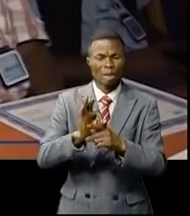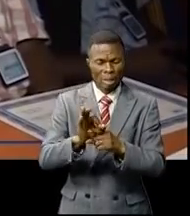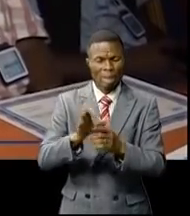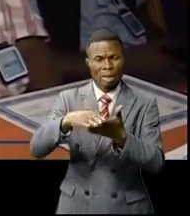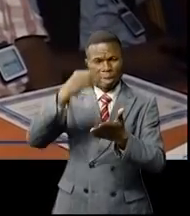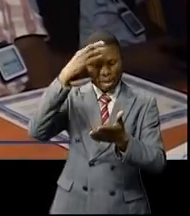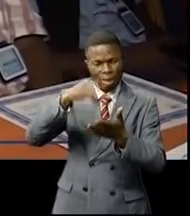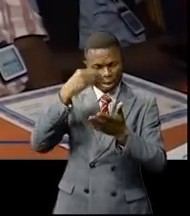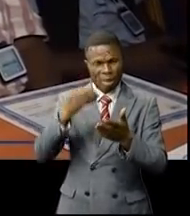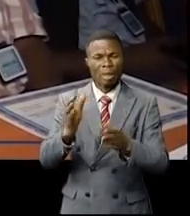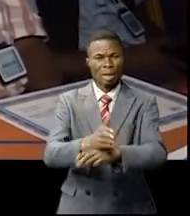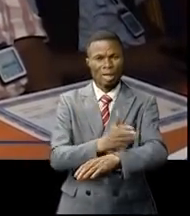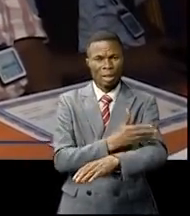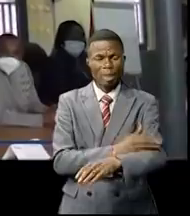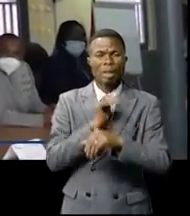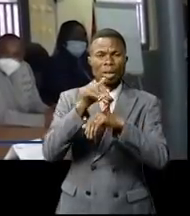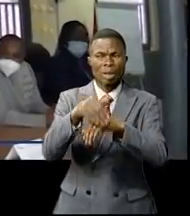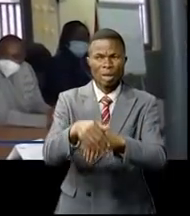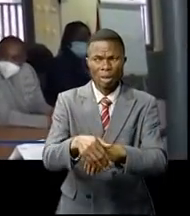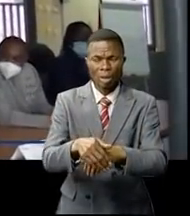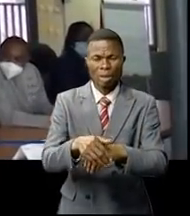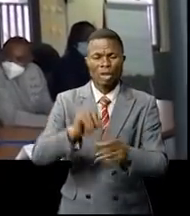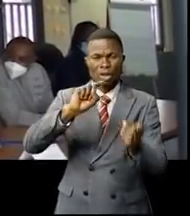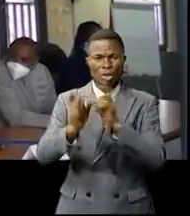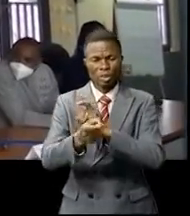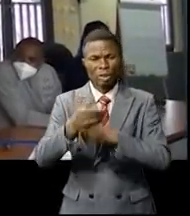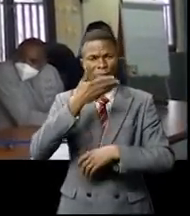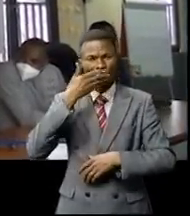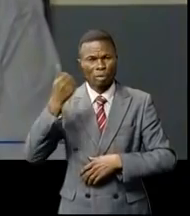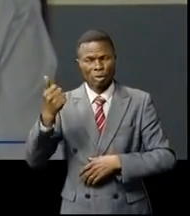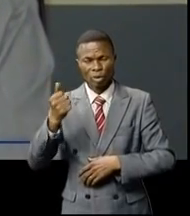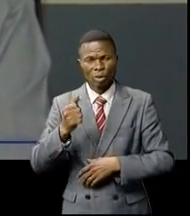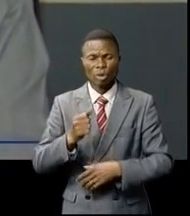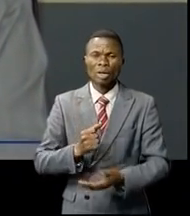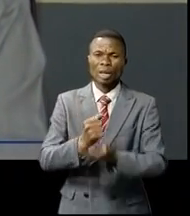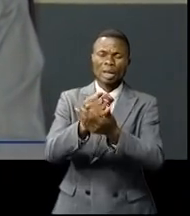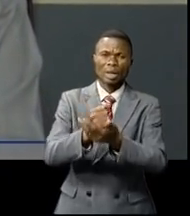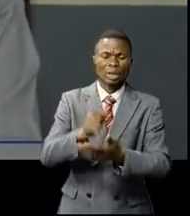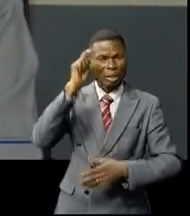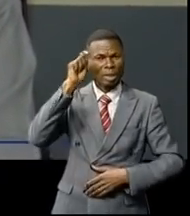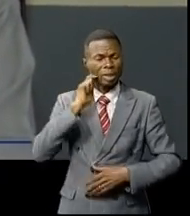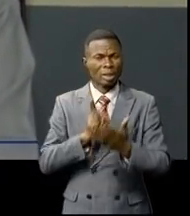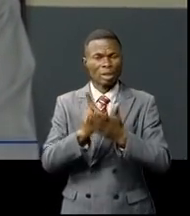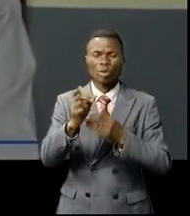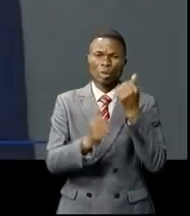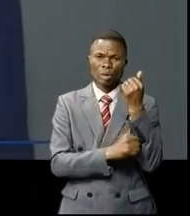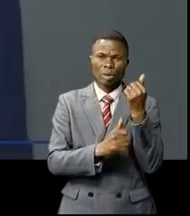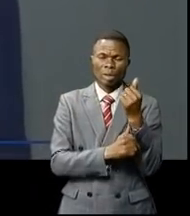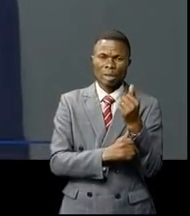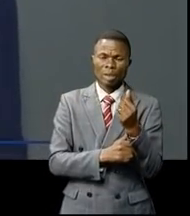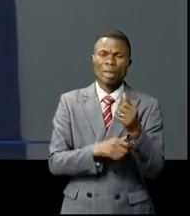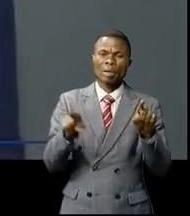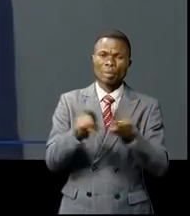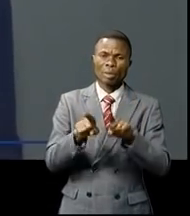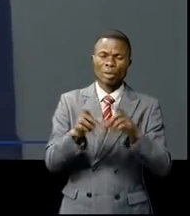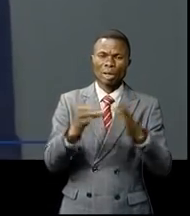renforcée pour contribuer à l'amélioration des interventions genre et de résumer en lien avec